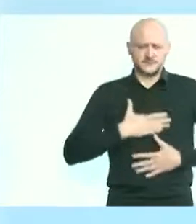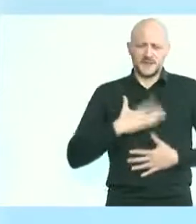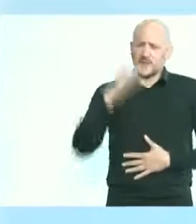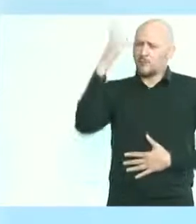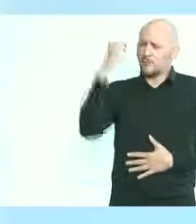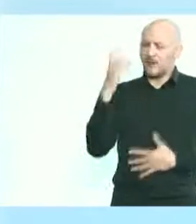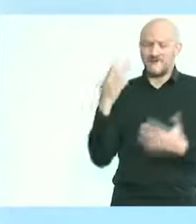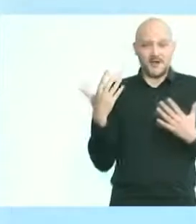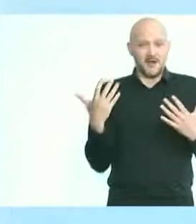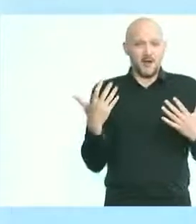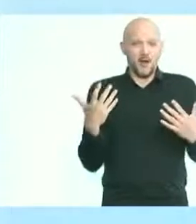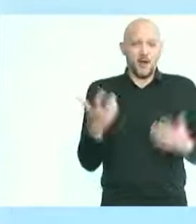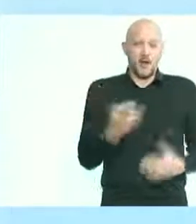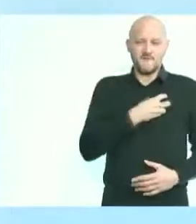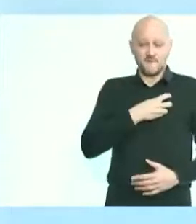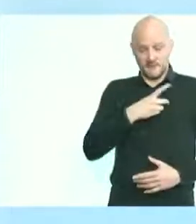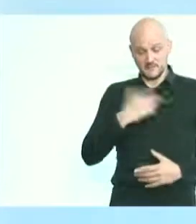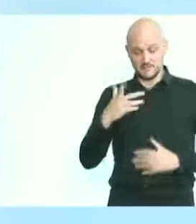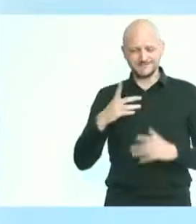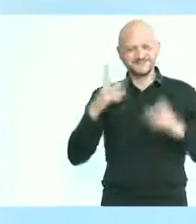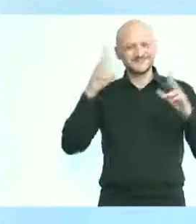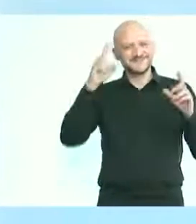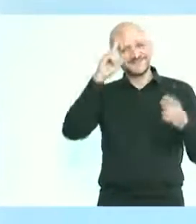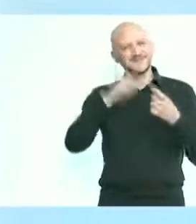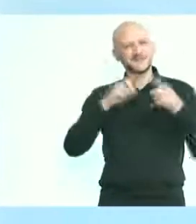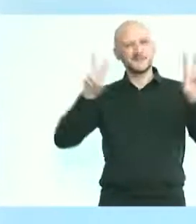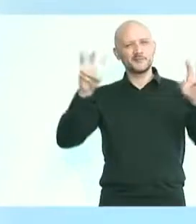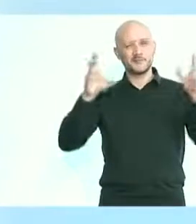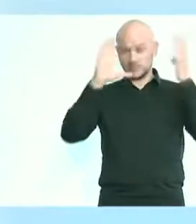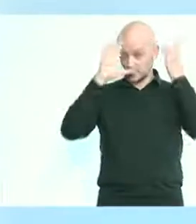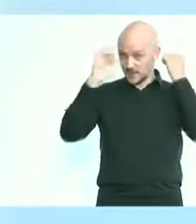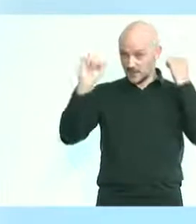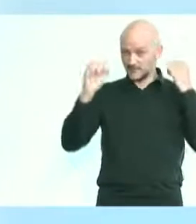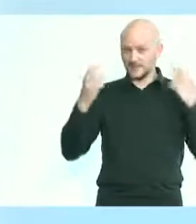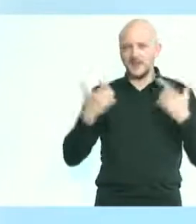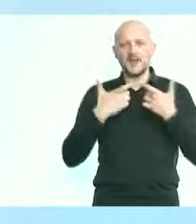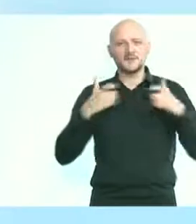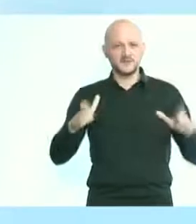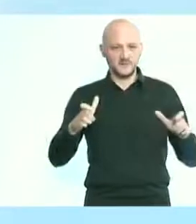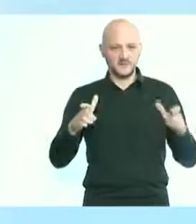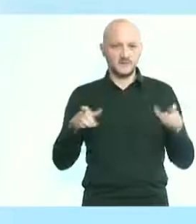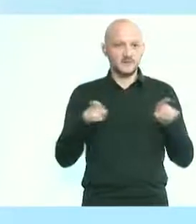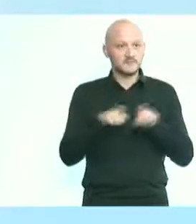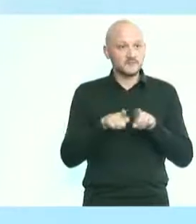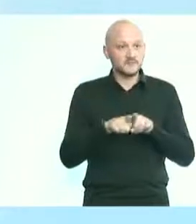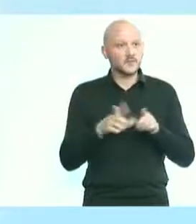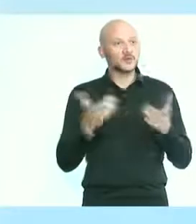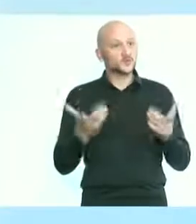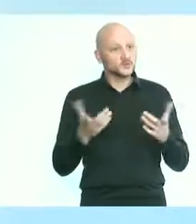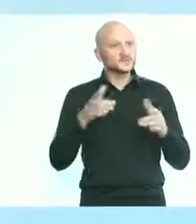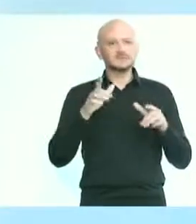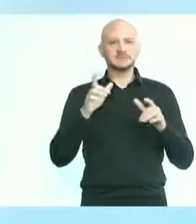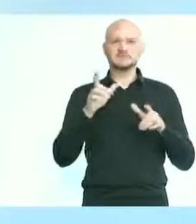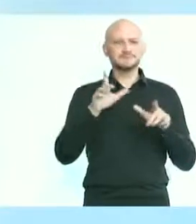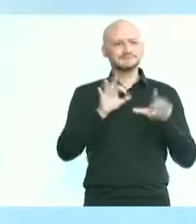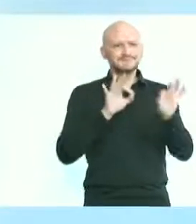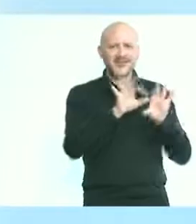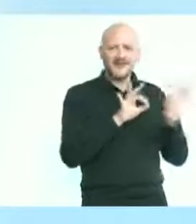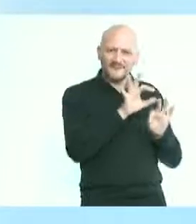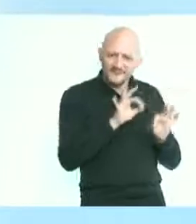d'accessibilité. Madame la Présidente, très heureuse aussi, chère Béatrice Engrand, Monsieur l'ambassadeur des